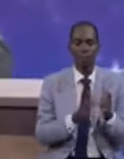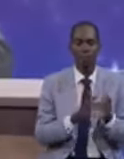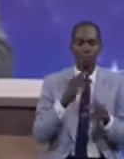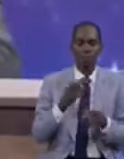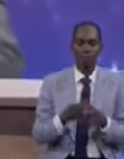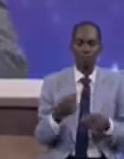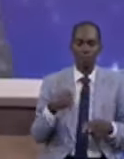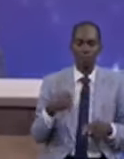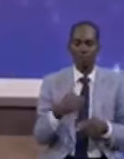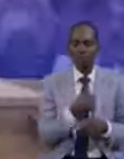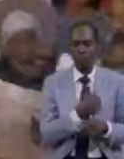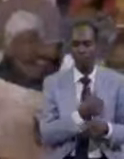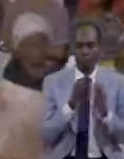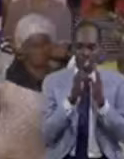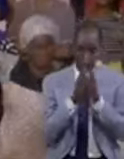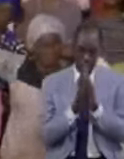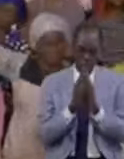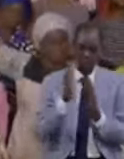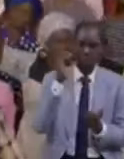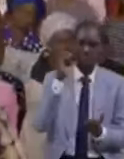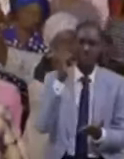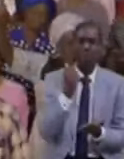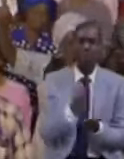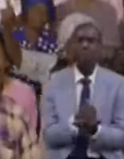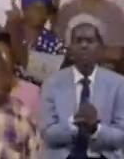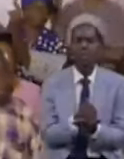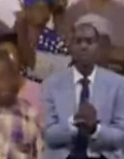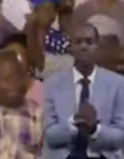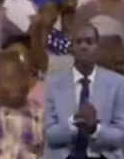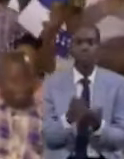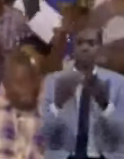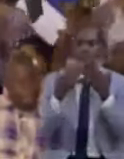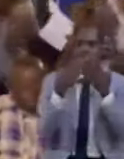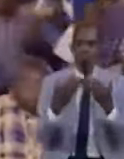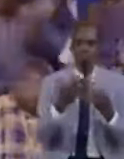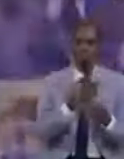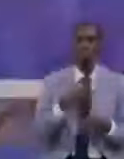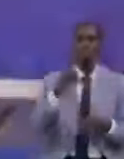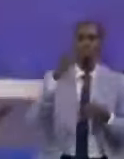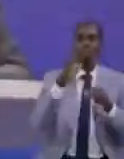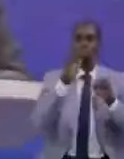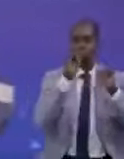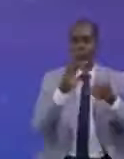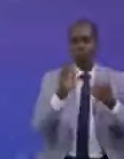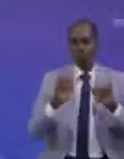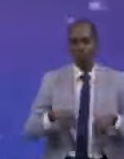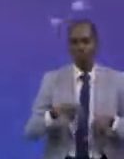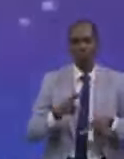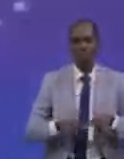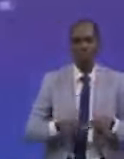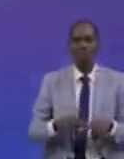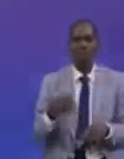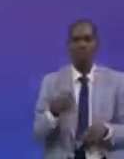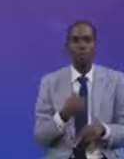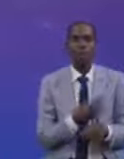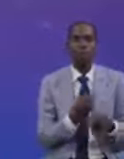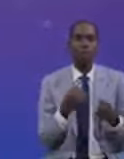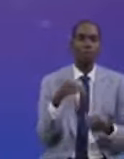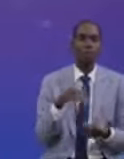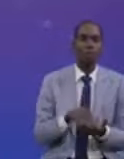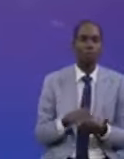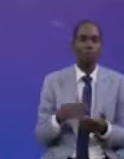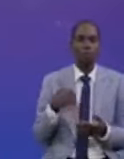nous prions merci que vous asseoir nous revenons encore nous